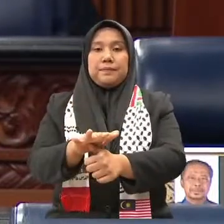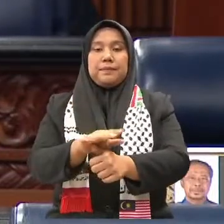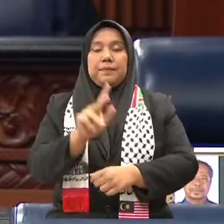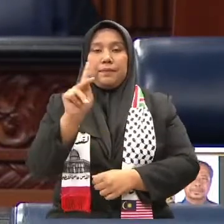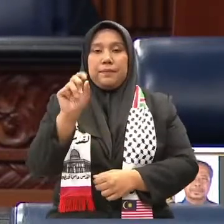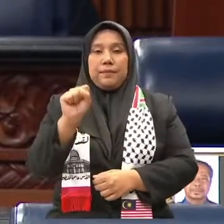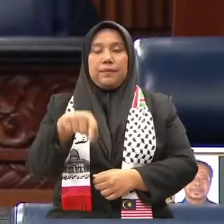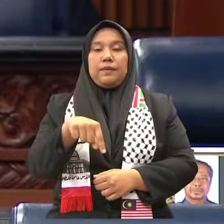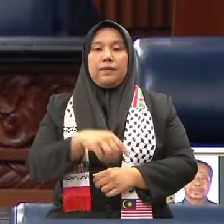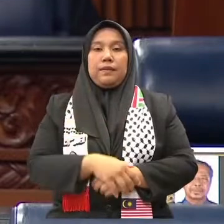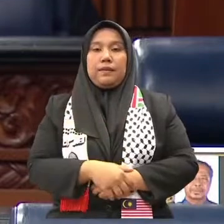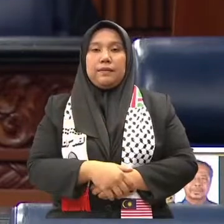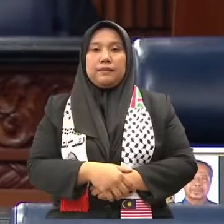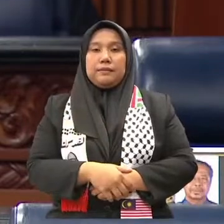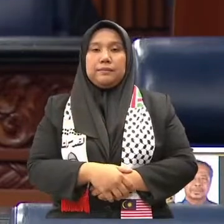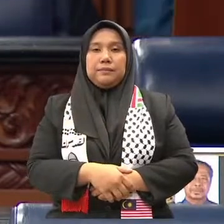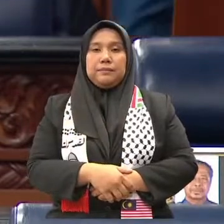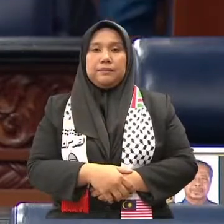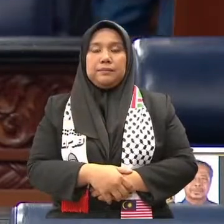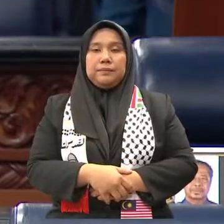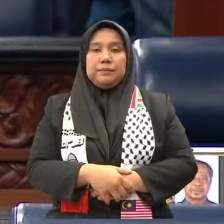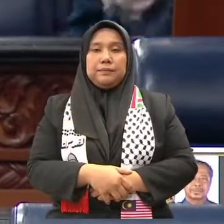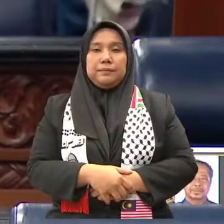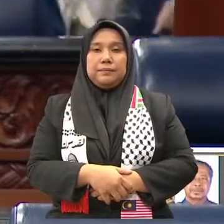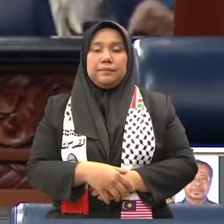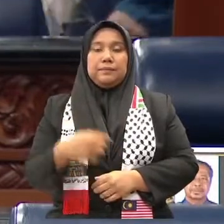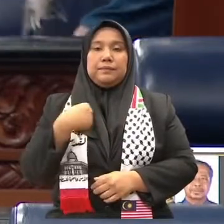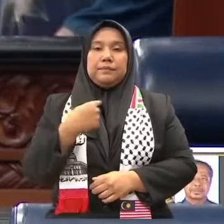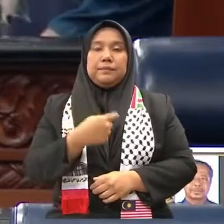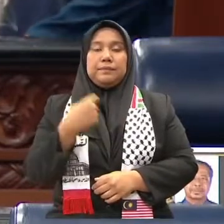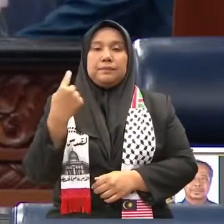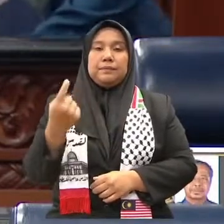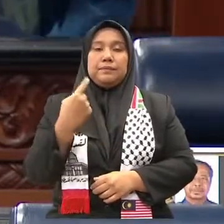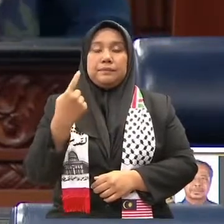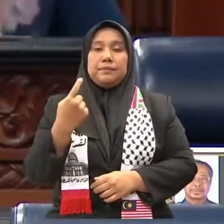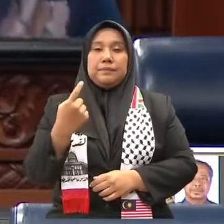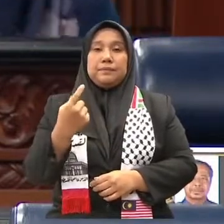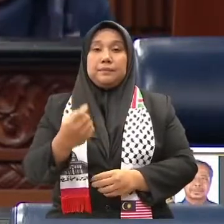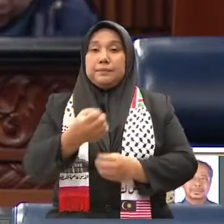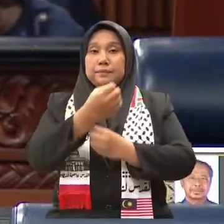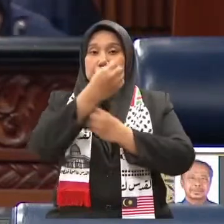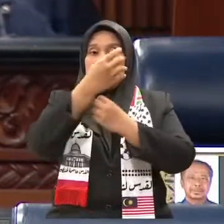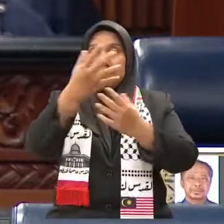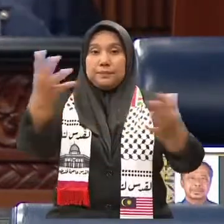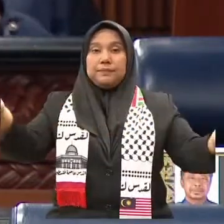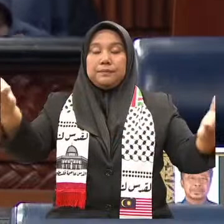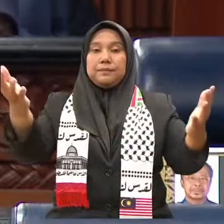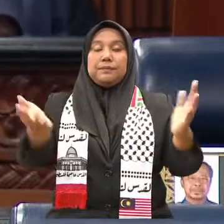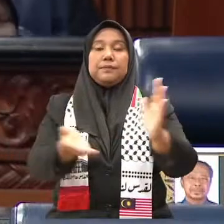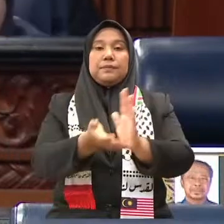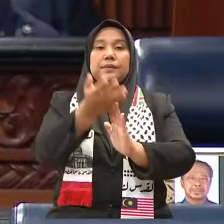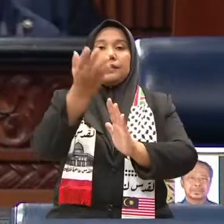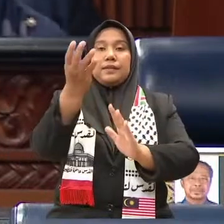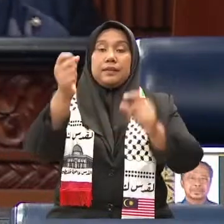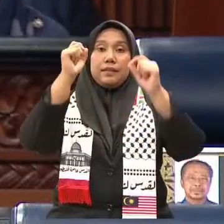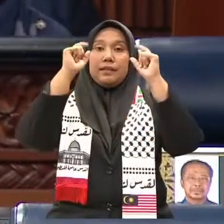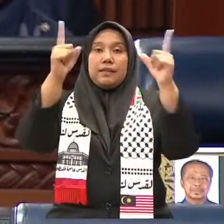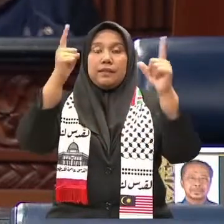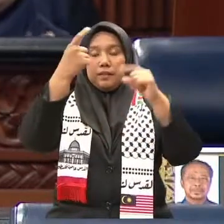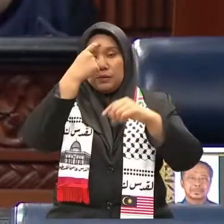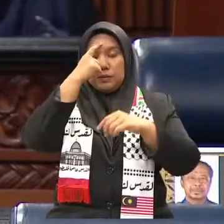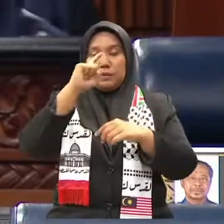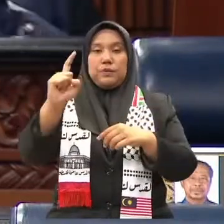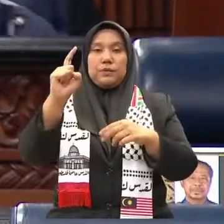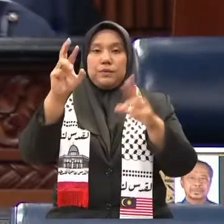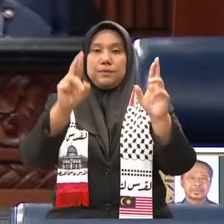demikian, saya ingin nyatakan sini bahawa kita sentiasa menyebarluah maklumat dan meningkatkan kesedaran kepada rakyat.